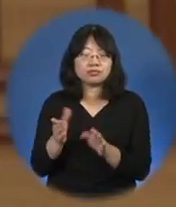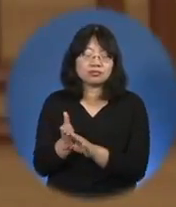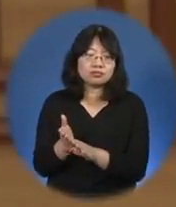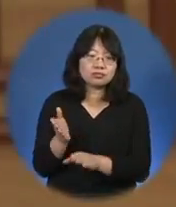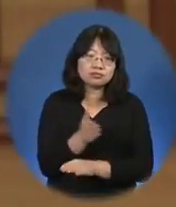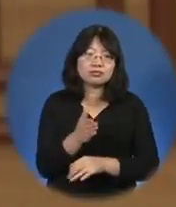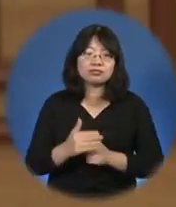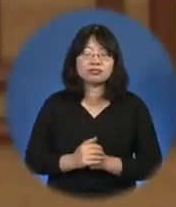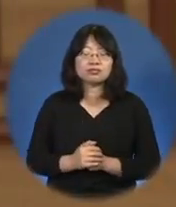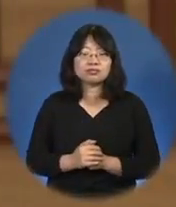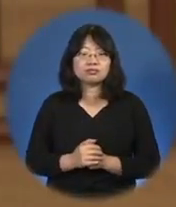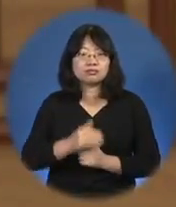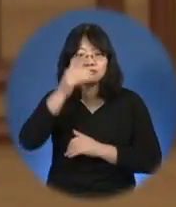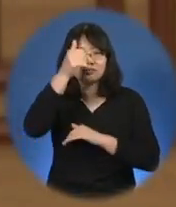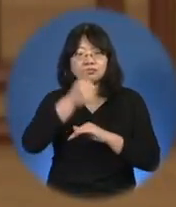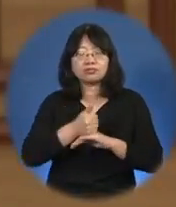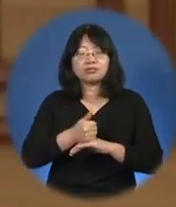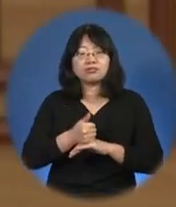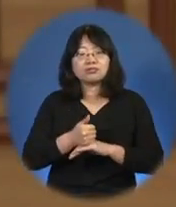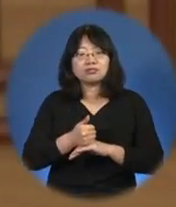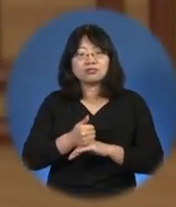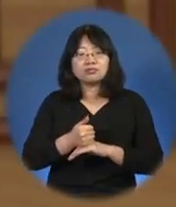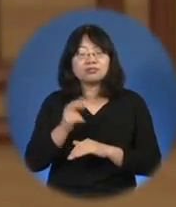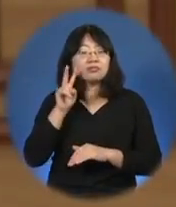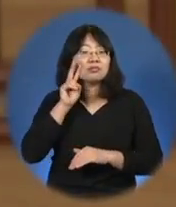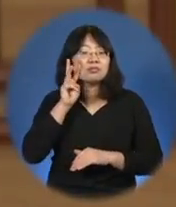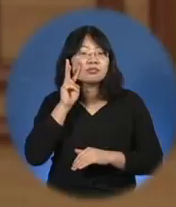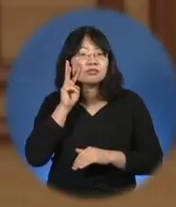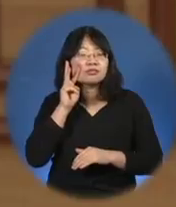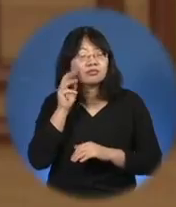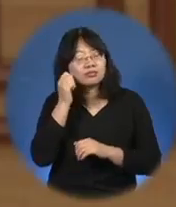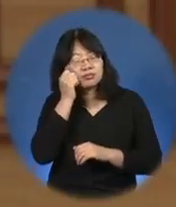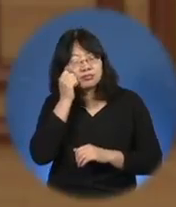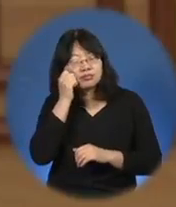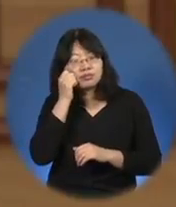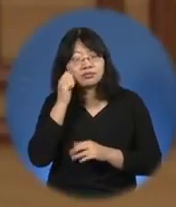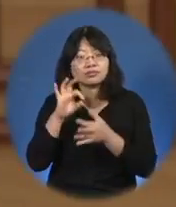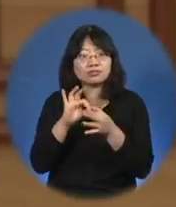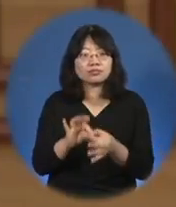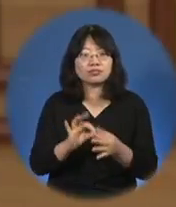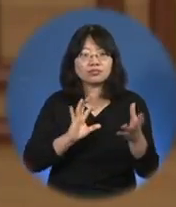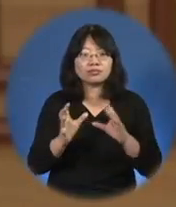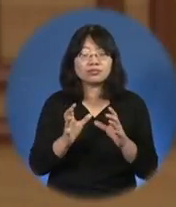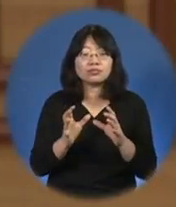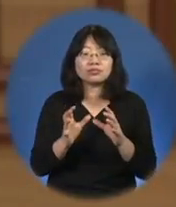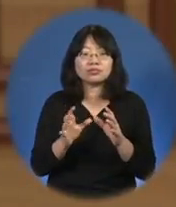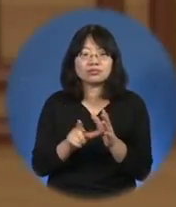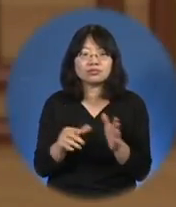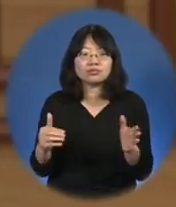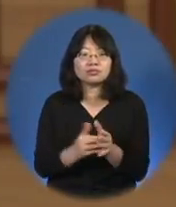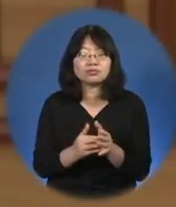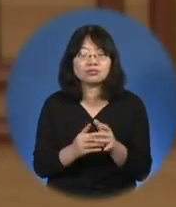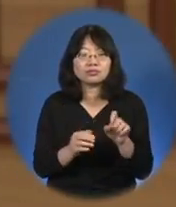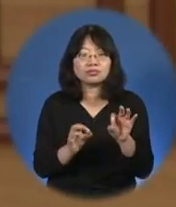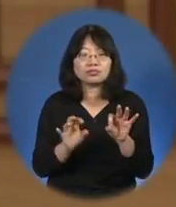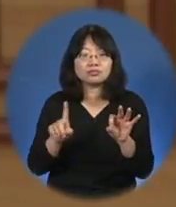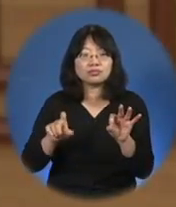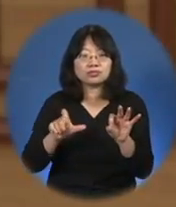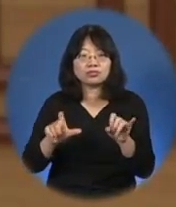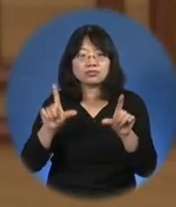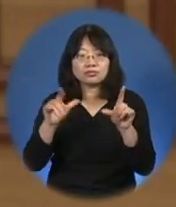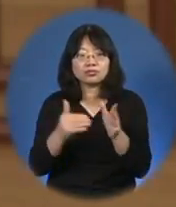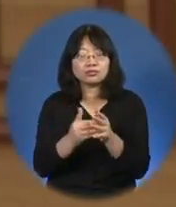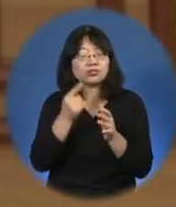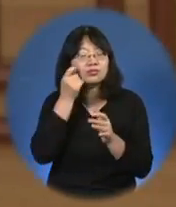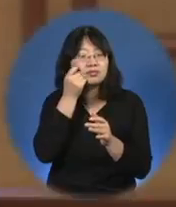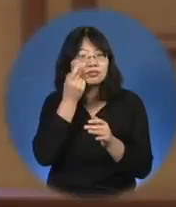그때부터 최종적으로 2박 3일 합숙하면서 토론회를 마친 게 10월 15일입니다. 그래서